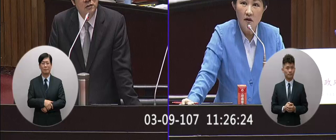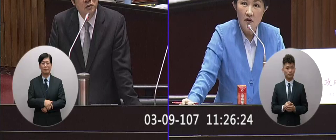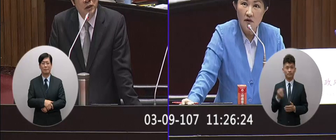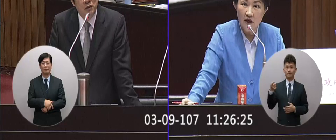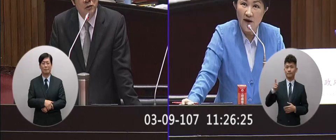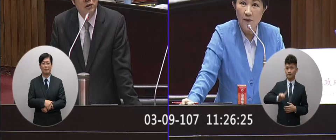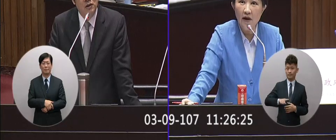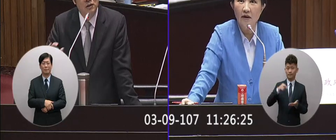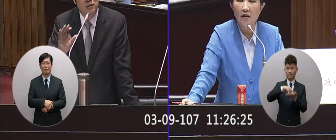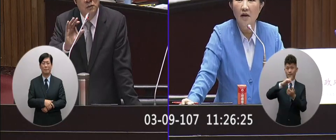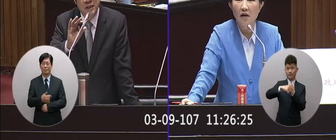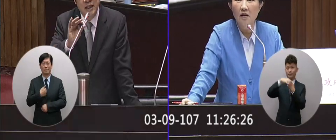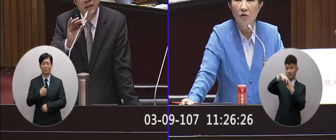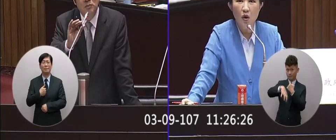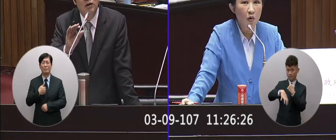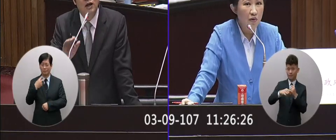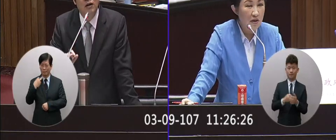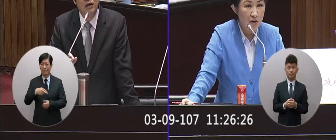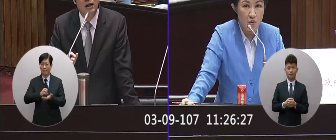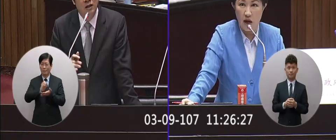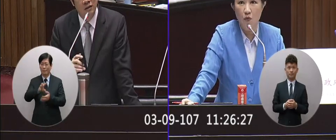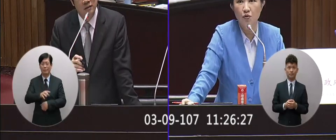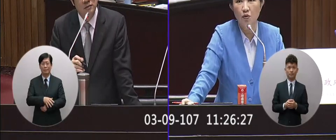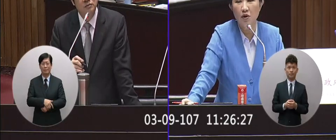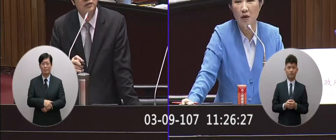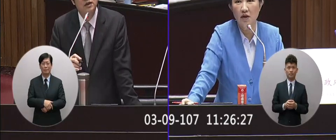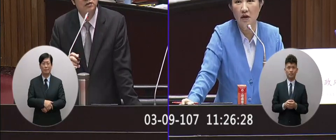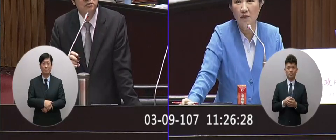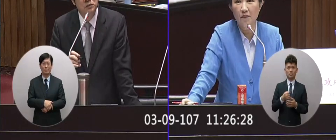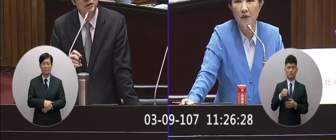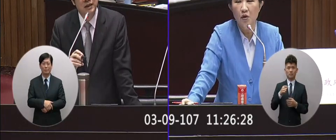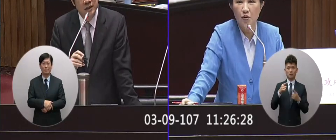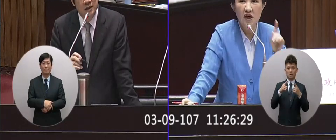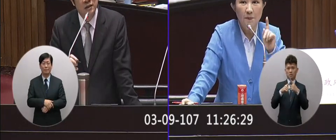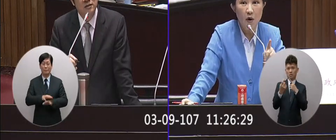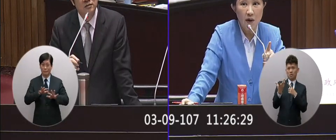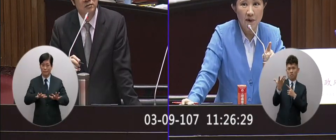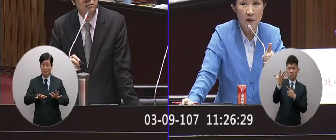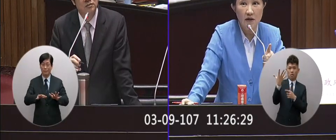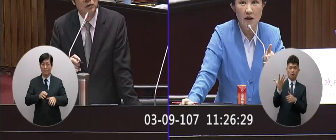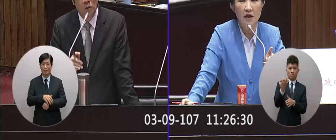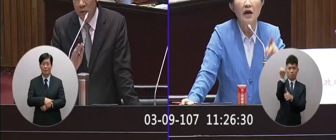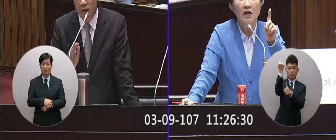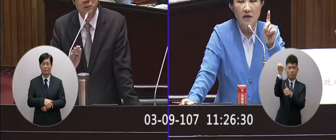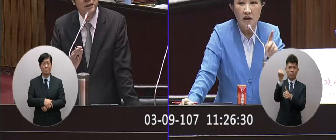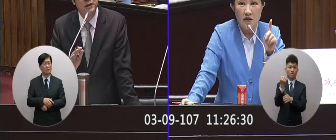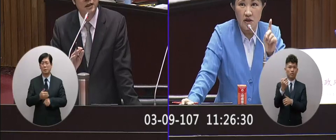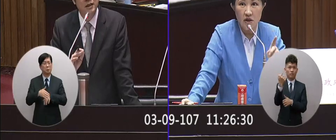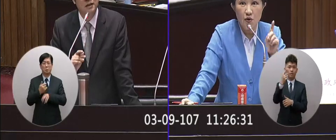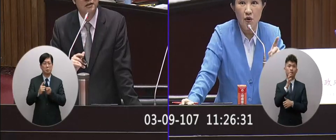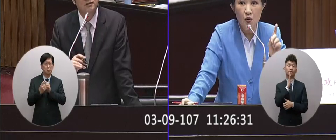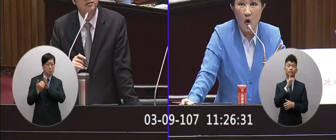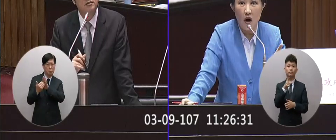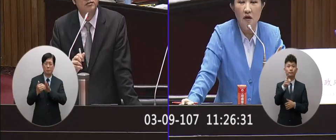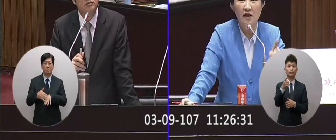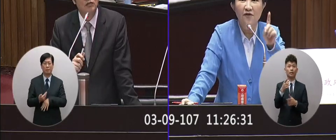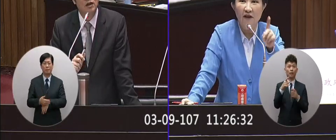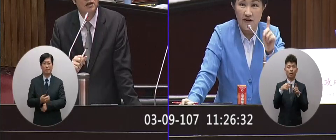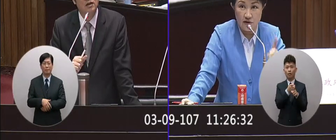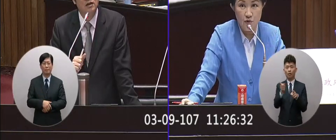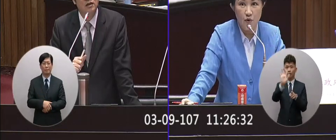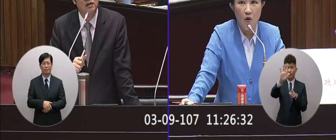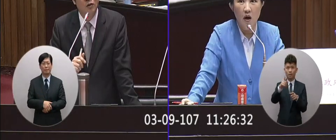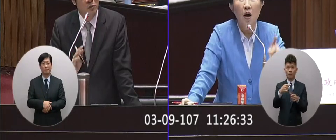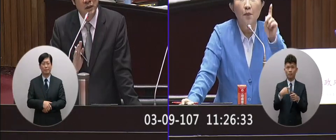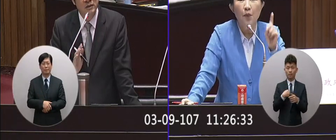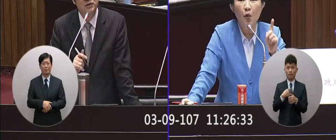到立法院， 我这样跟你报告好了， 都是掌握绝对权力。 目前， 所以你不要规避问题， 我不会规避问题。 你质询我，你